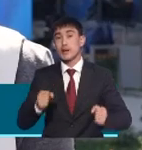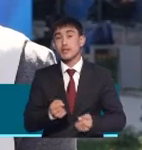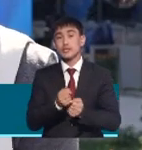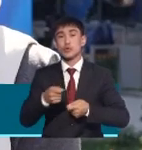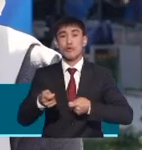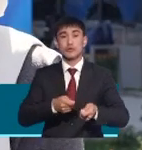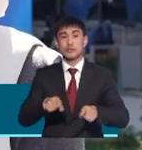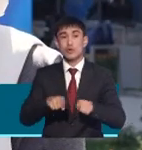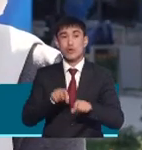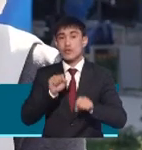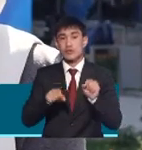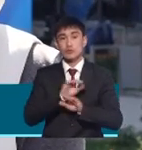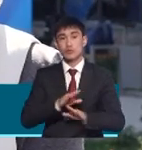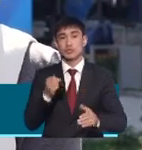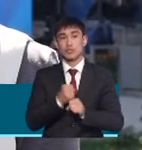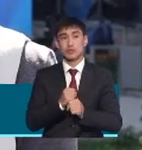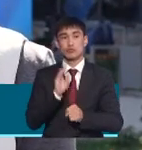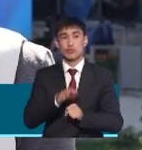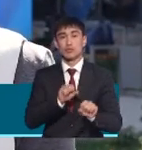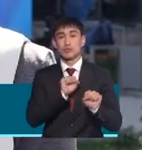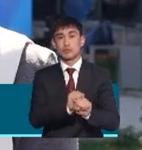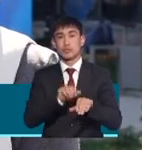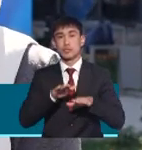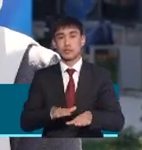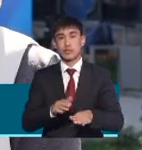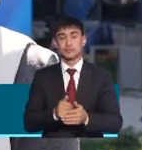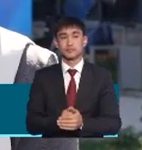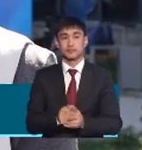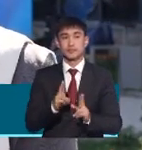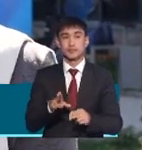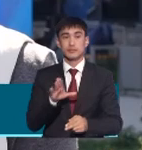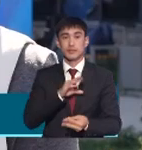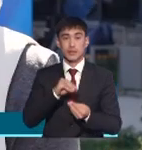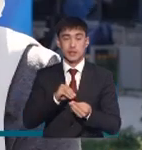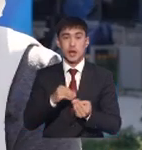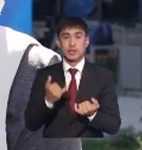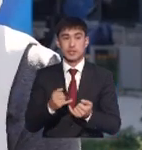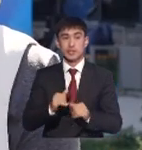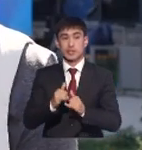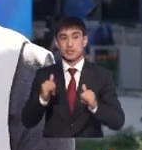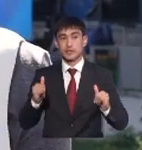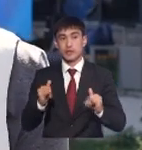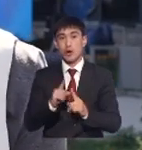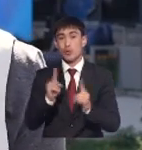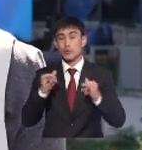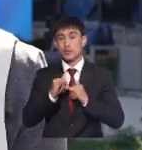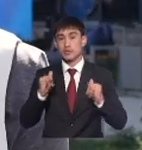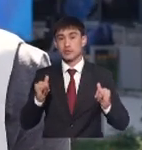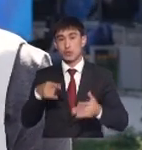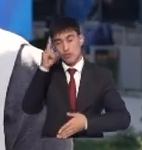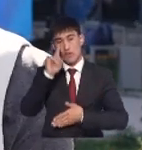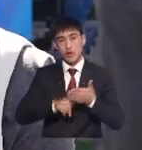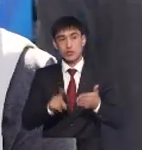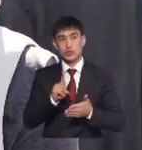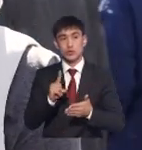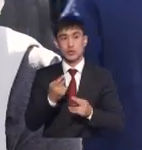невозможно такое сделать. И все будет стоять на своих местах, как и было. А здесь развитие, здесь огромное развитие. Я уверена,